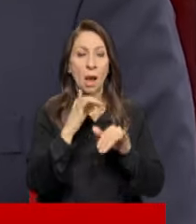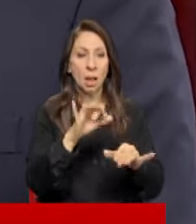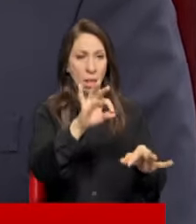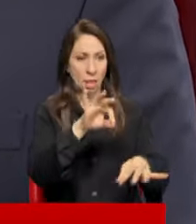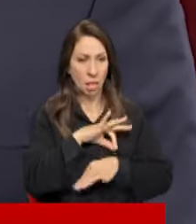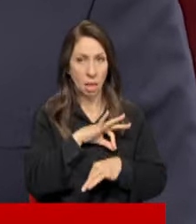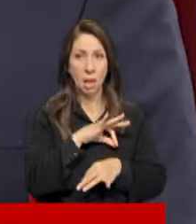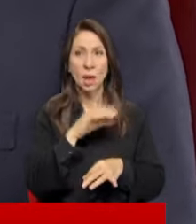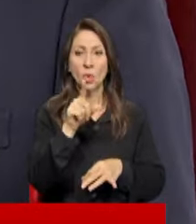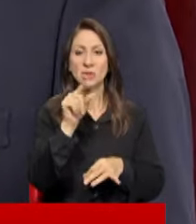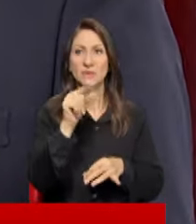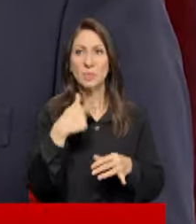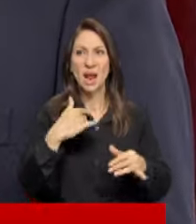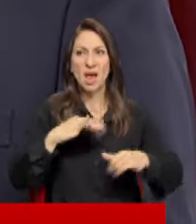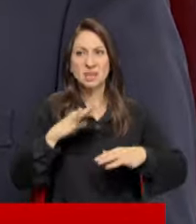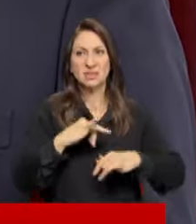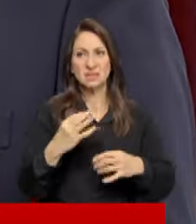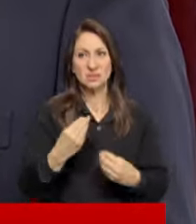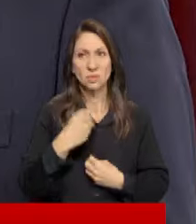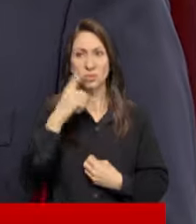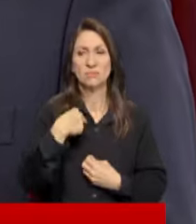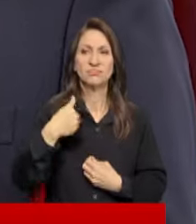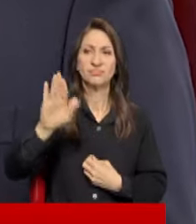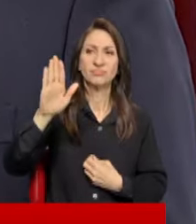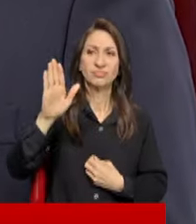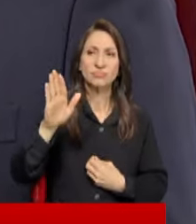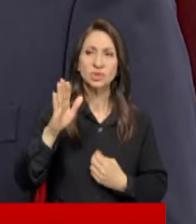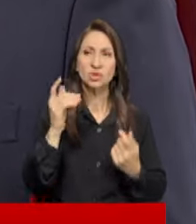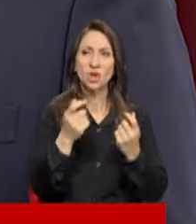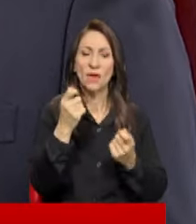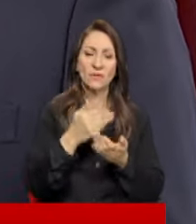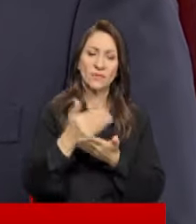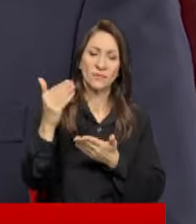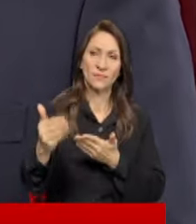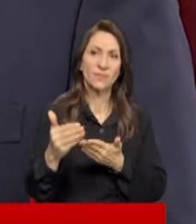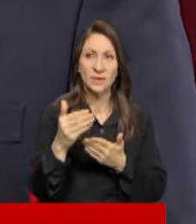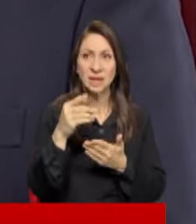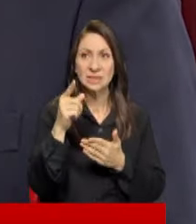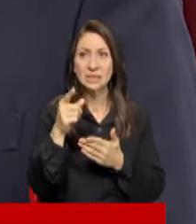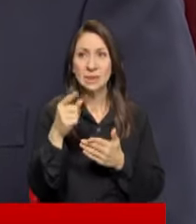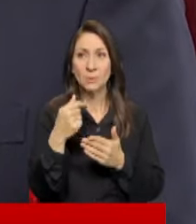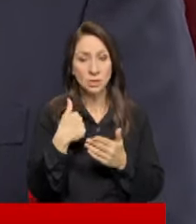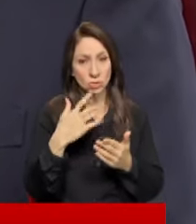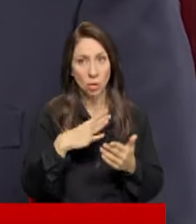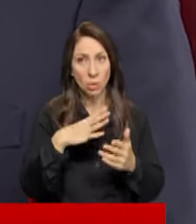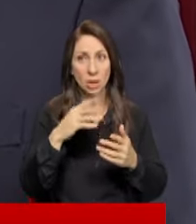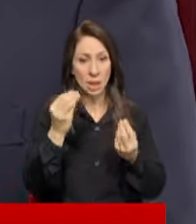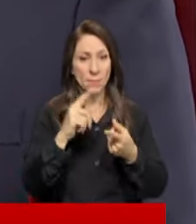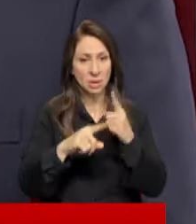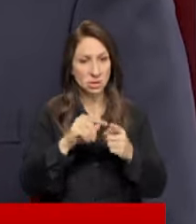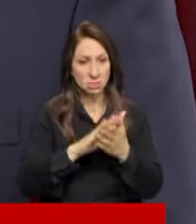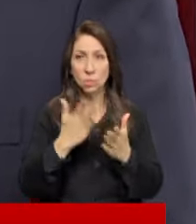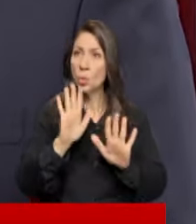bunları söyledi. Yani o attığınız tweet dedi beni çok rahatsız etti dedi. Bu nedenle dedi aldım hatta sizinle. Ben dedim istiyorsanız partiden de ayrılayım.